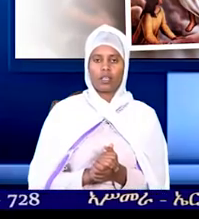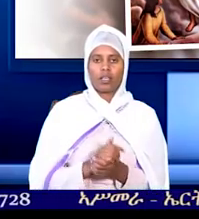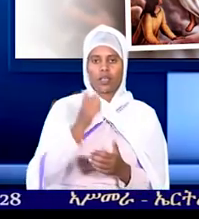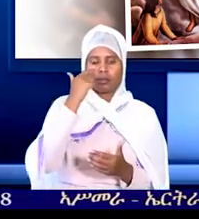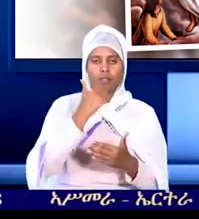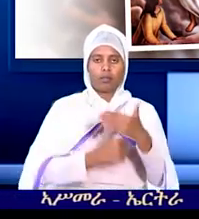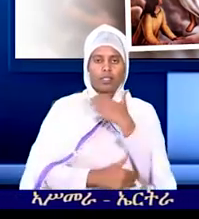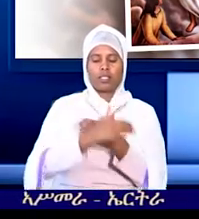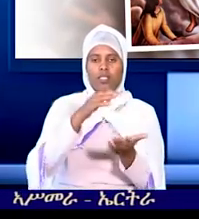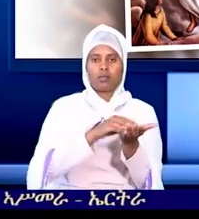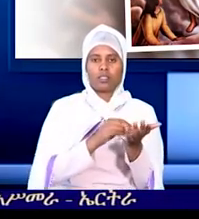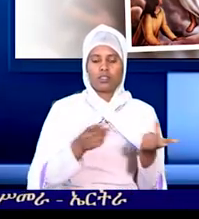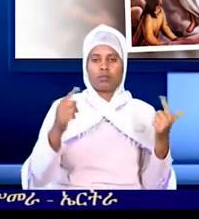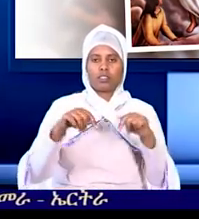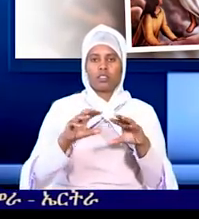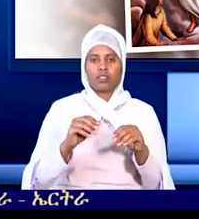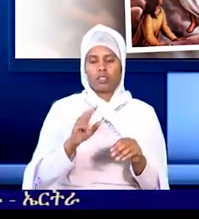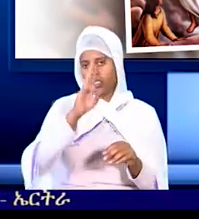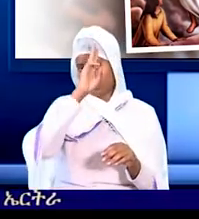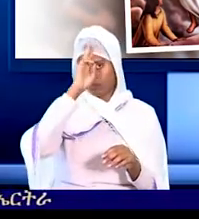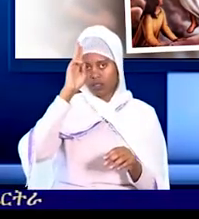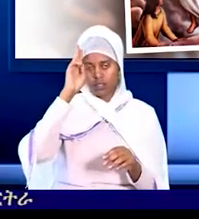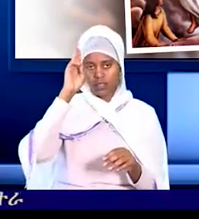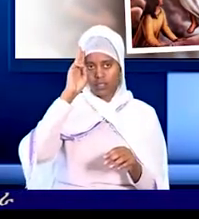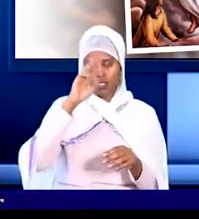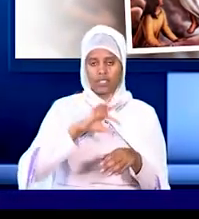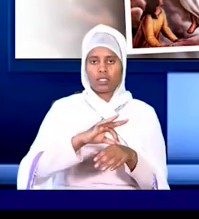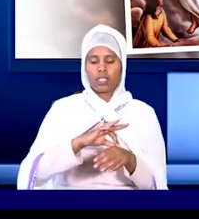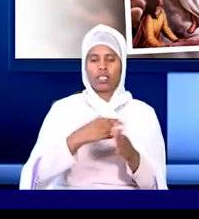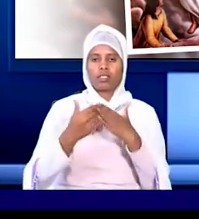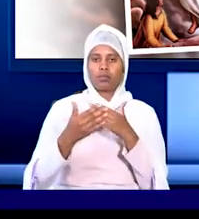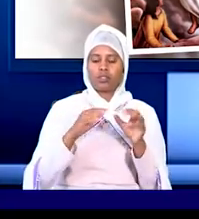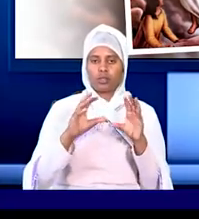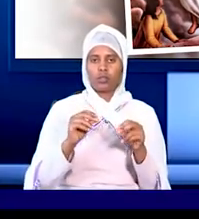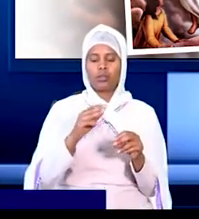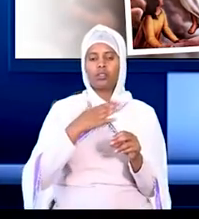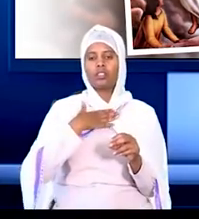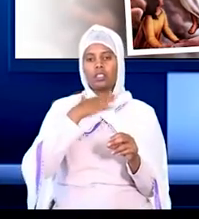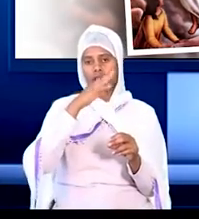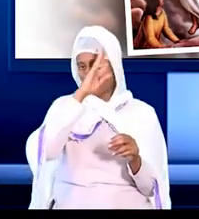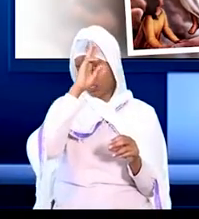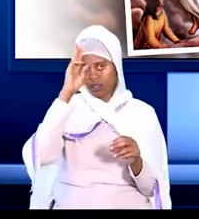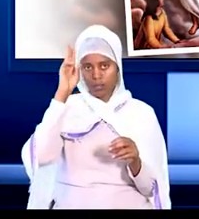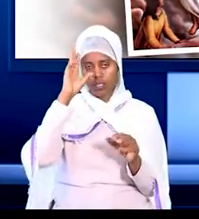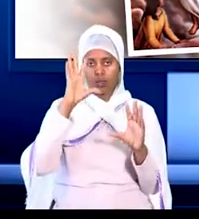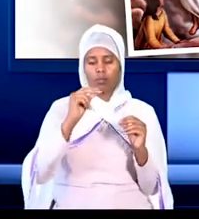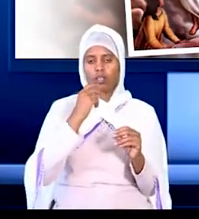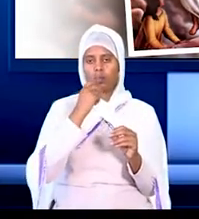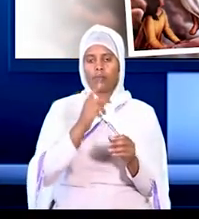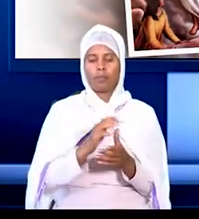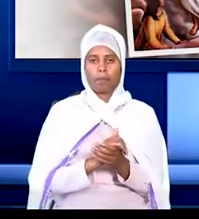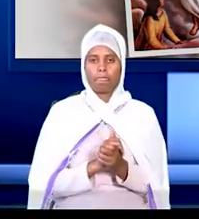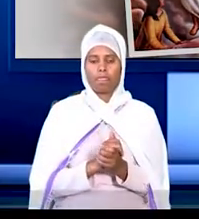እንሆ ካብ ሰማይ ናብ ምድሪ ክወርድ እዩ ካብታ ድንግል ድማ ስጋ ክለብስ እዩ እሳ ድማ ድንግል